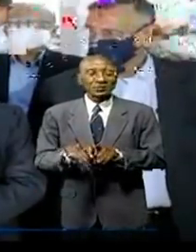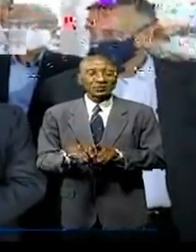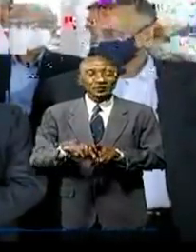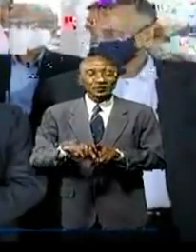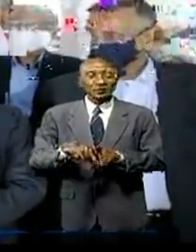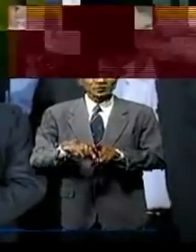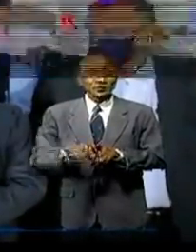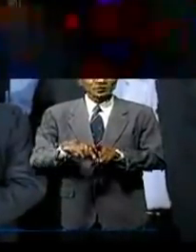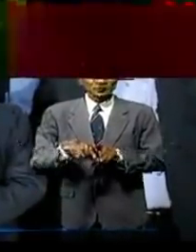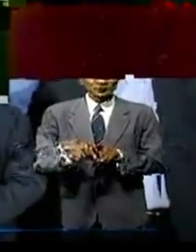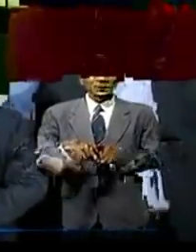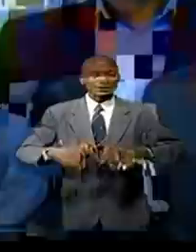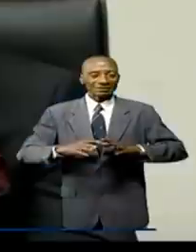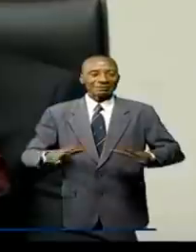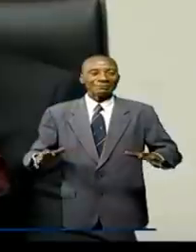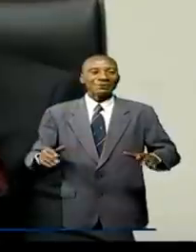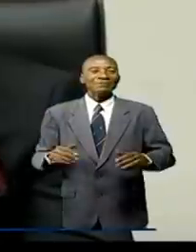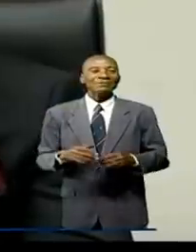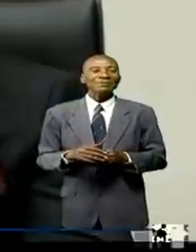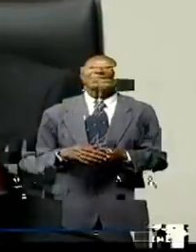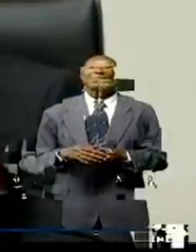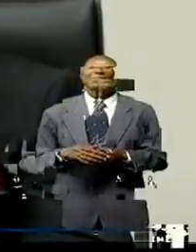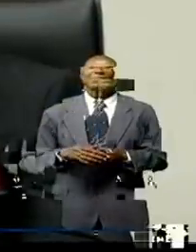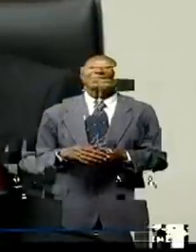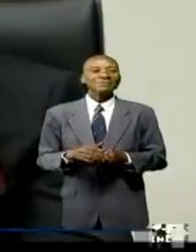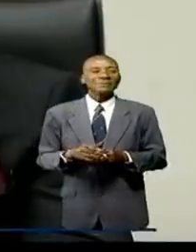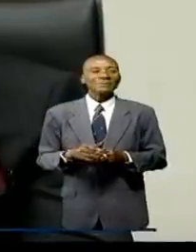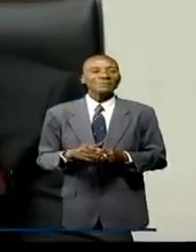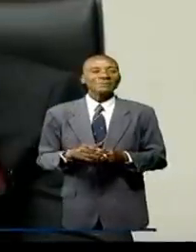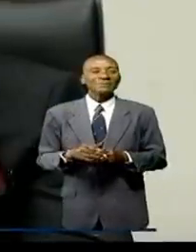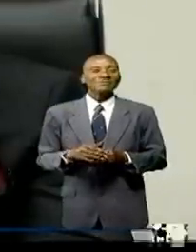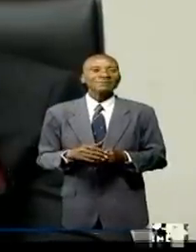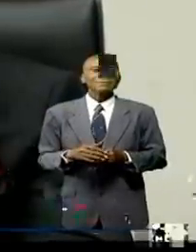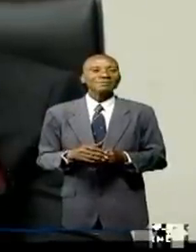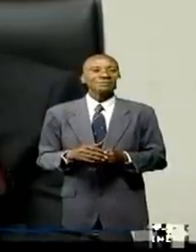jeunes d'apprentissage vont vraiment se retrouver.